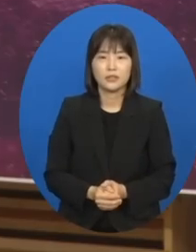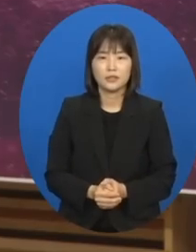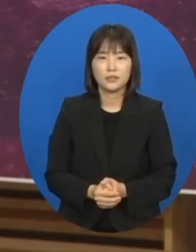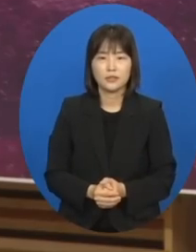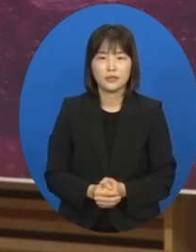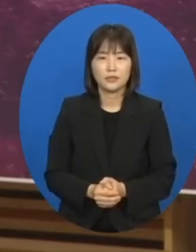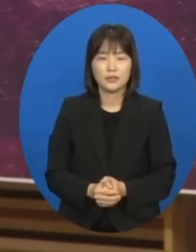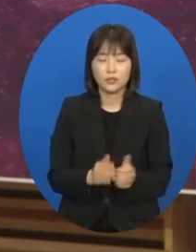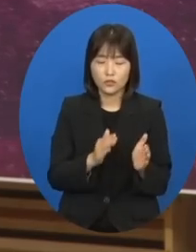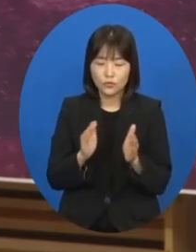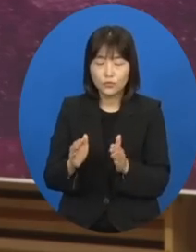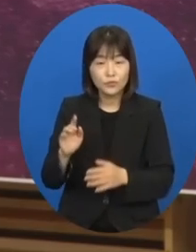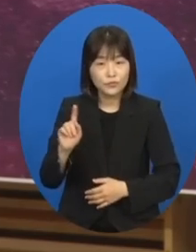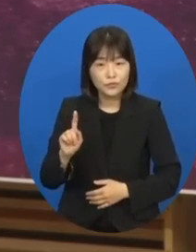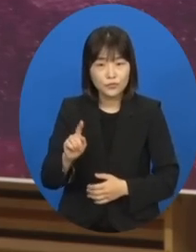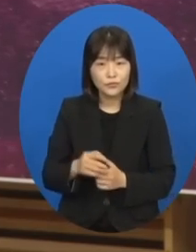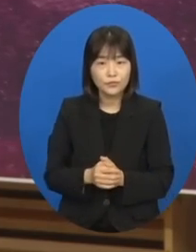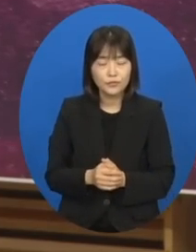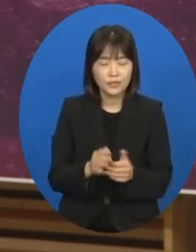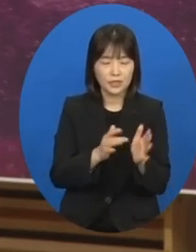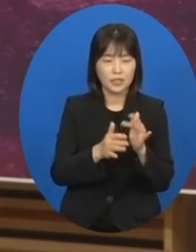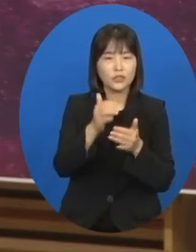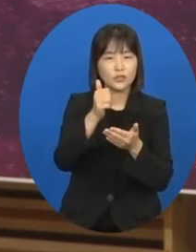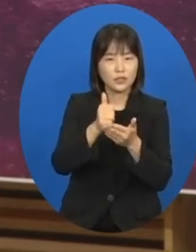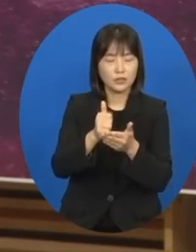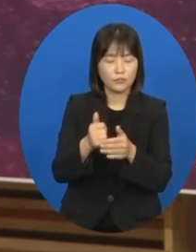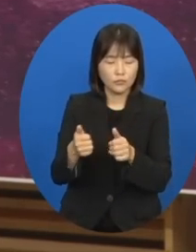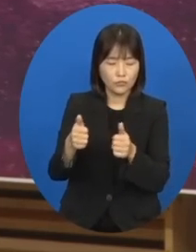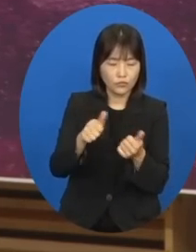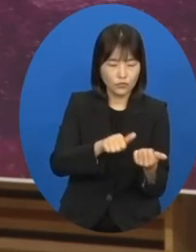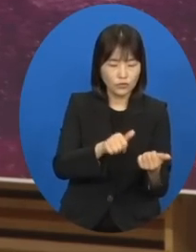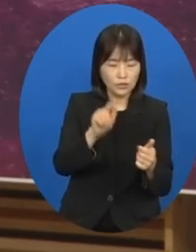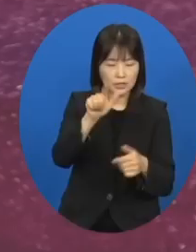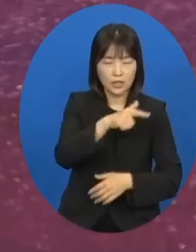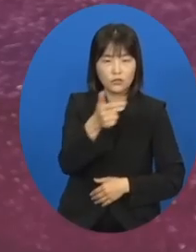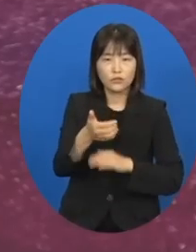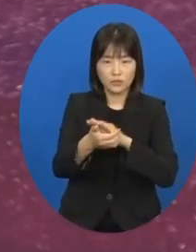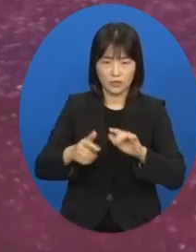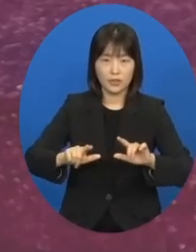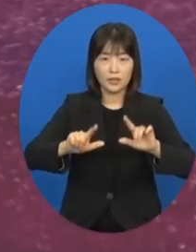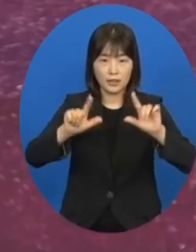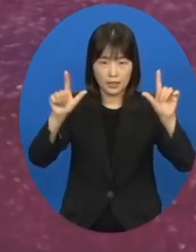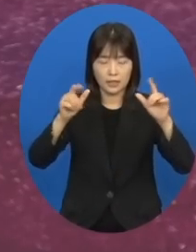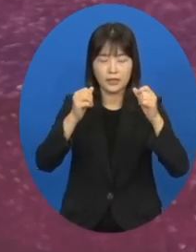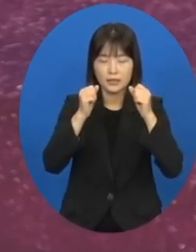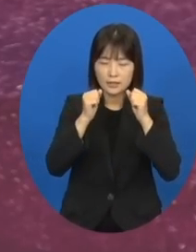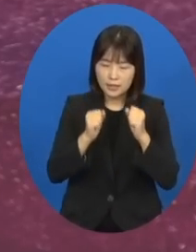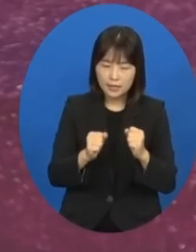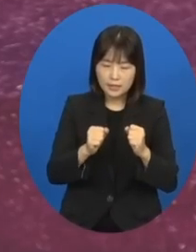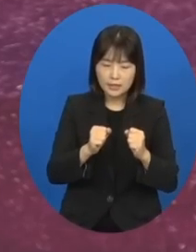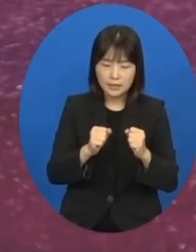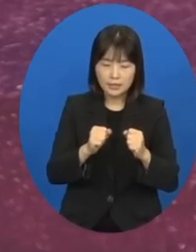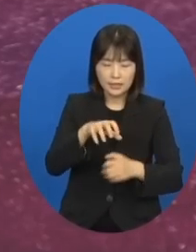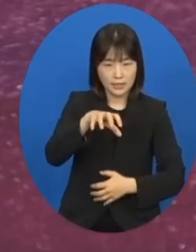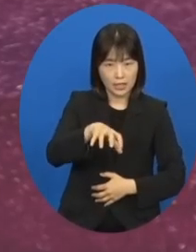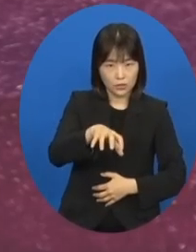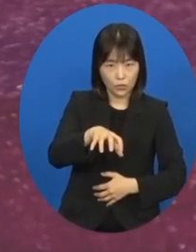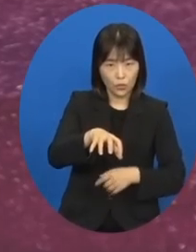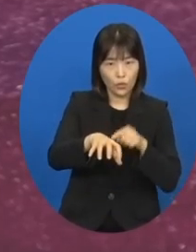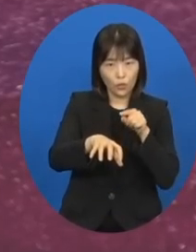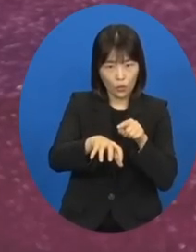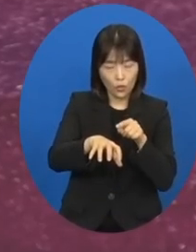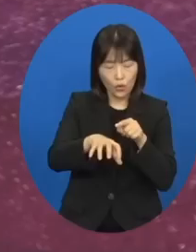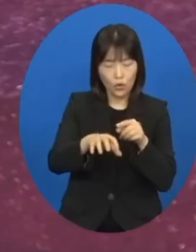했습니다 어떻게 준비를 했냐면 예수님께서 돌아가시기 하루 전날 계셨던 그 장소를 중심으로